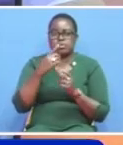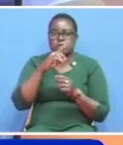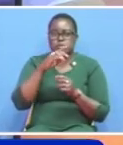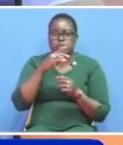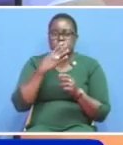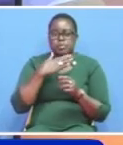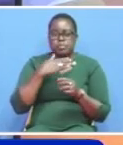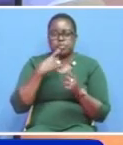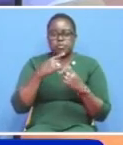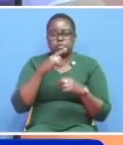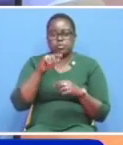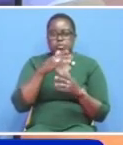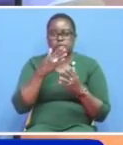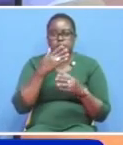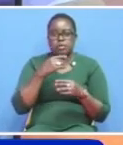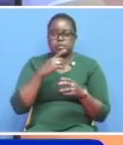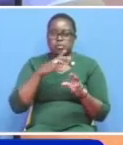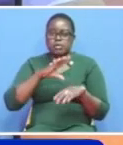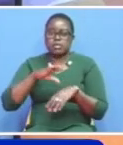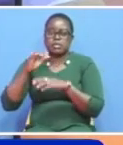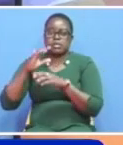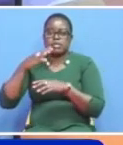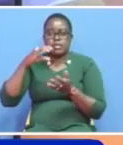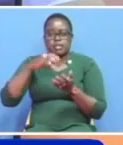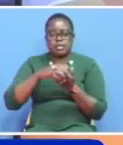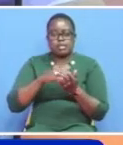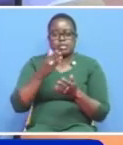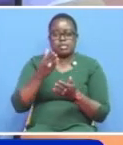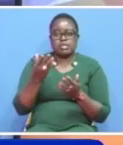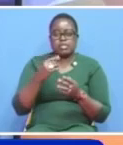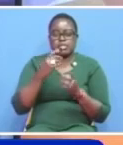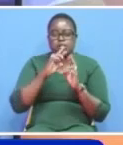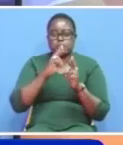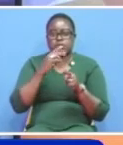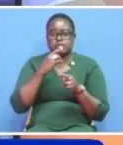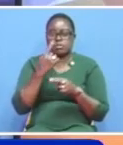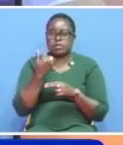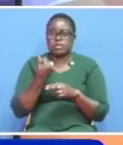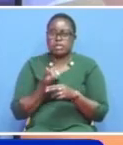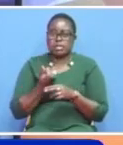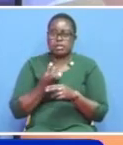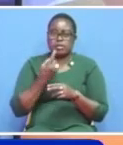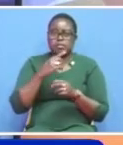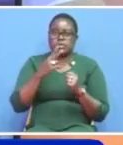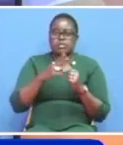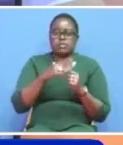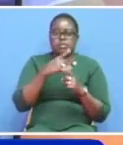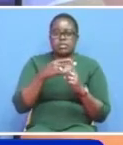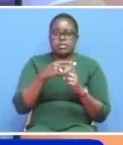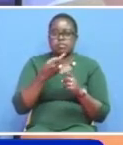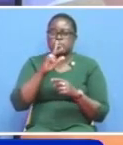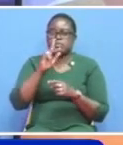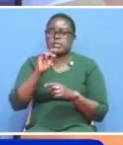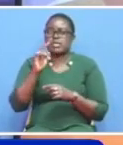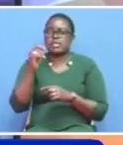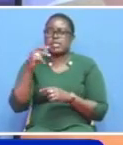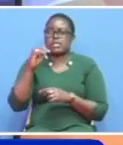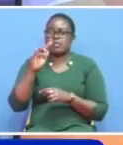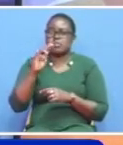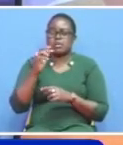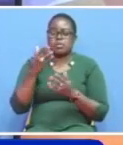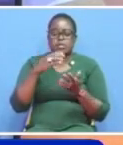enendhi alamedhi tuwe maibicha makuani mo wau. Liboti ya siya kanaka mwili tukamuke na ukua miaka mwanza kuma kithimane kalae